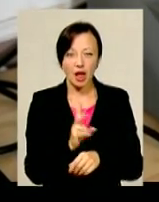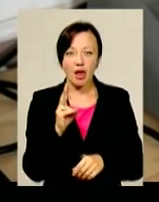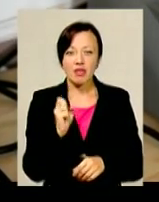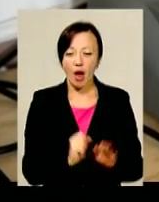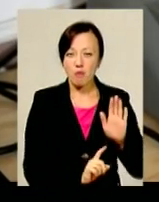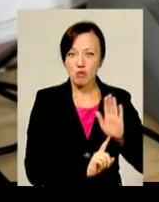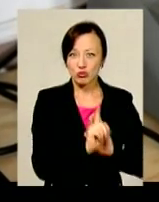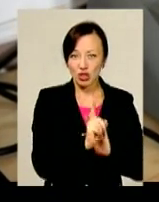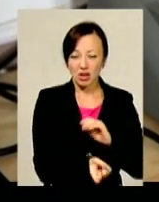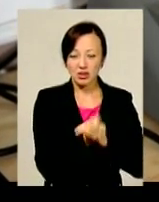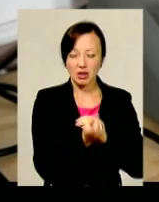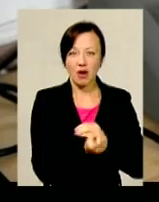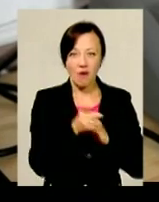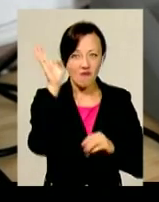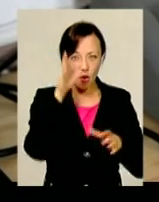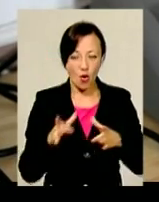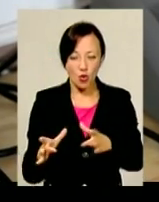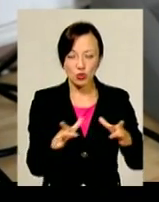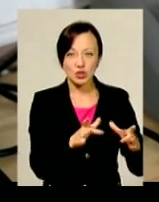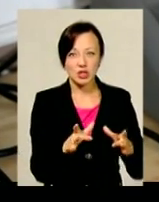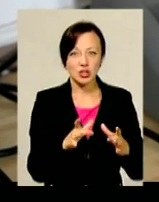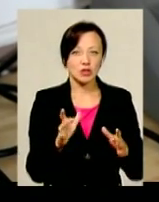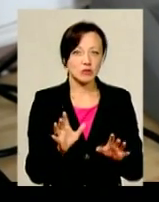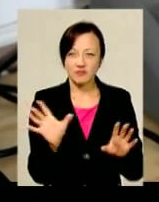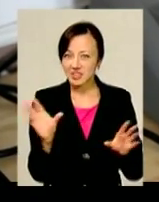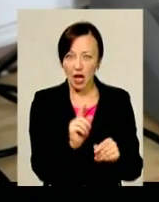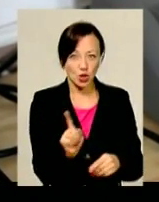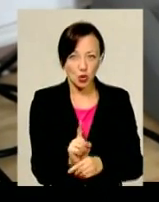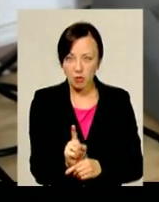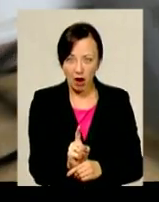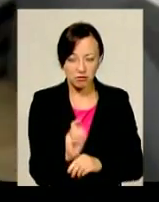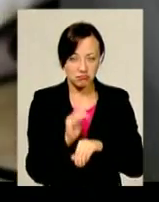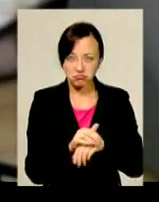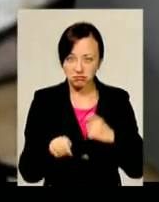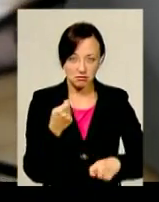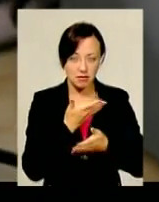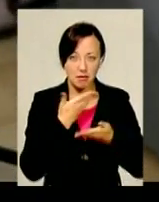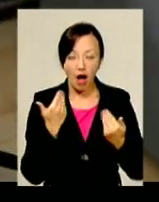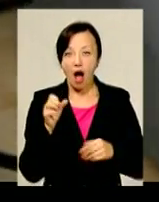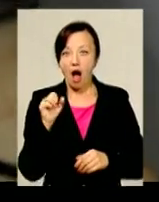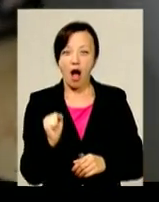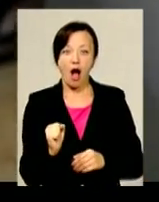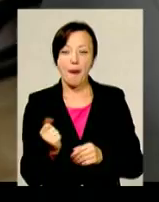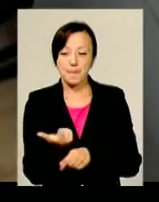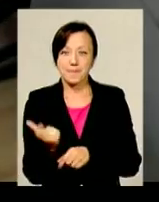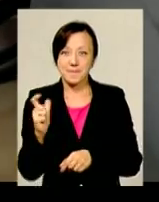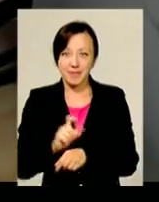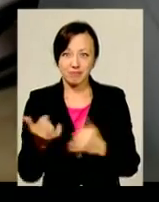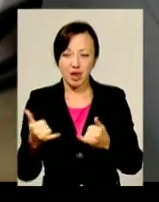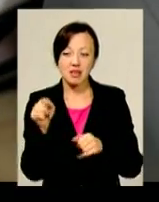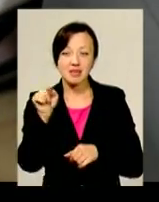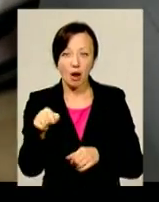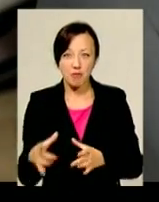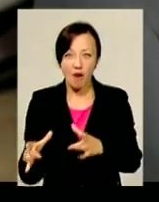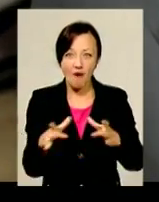в водойму струмка жодних перевищень не зафіксовано, а самі перевищення вже зафіксовані в водоймі. Що може